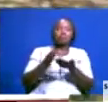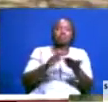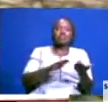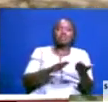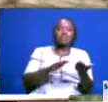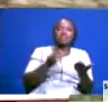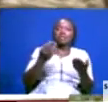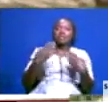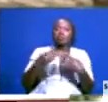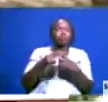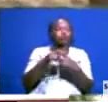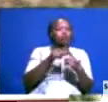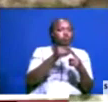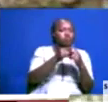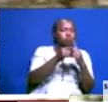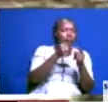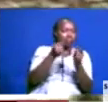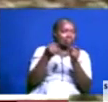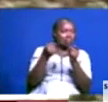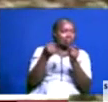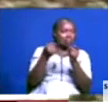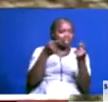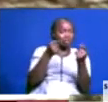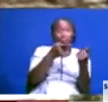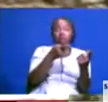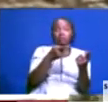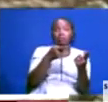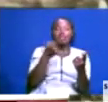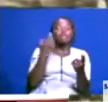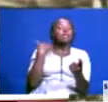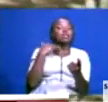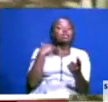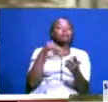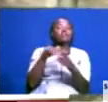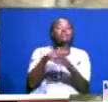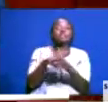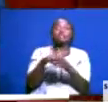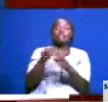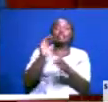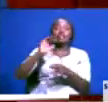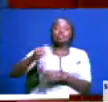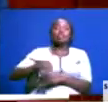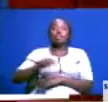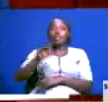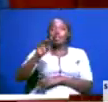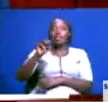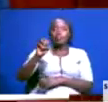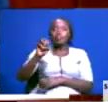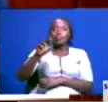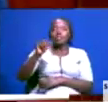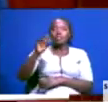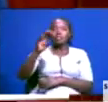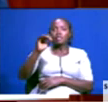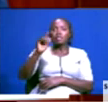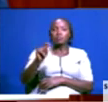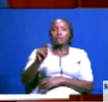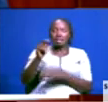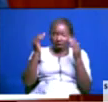watatu waliuawa kwenye shambulizi la majambazi katika eneo la Kargi katika kaunti ya Marsabit. I've committed to the